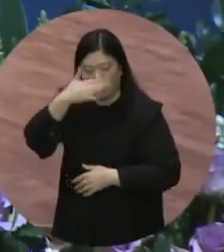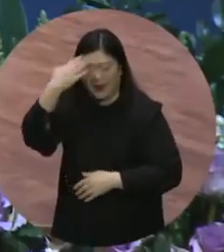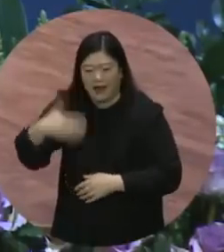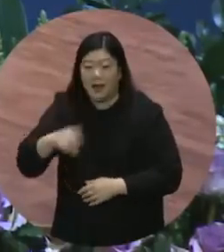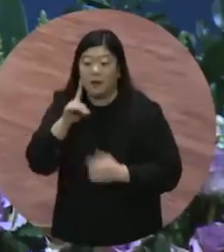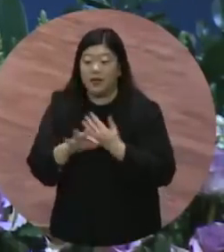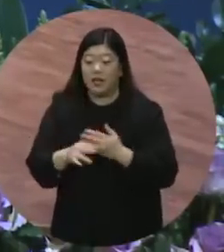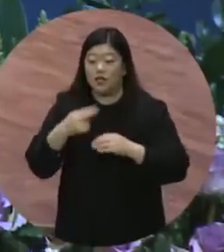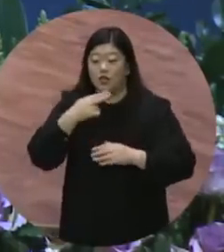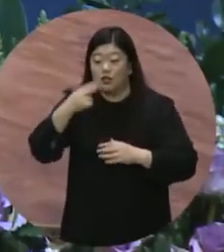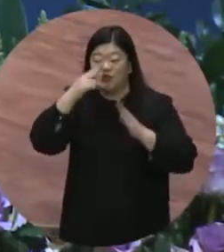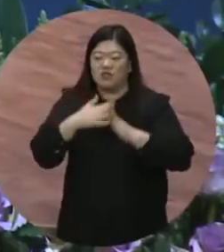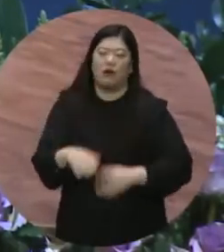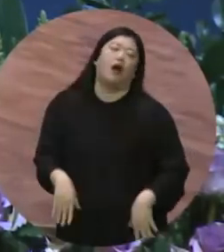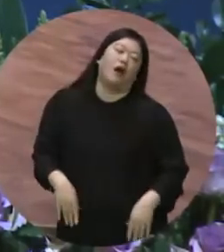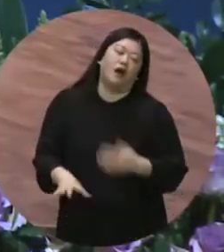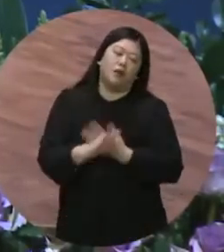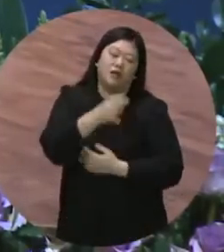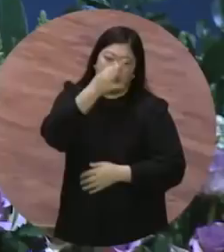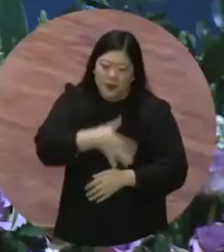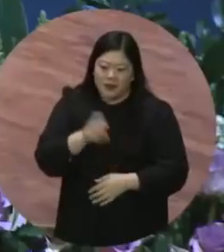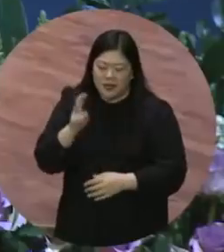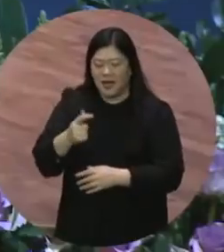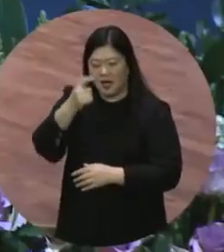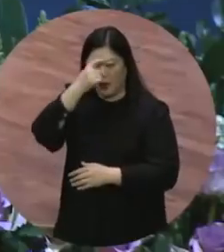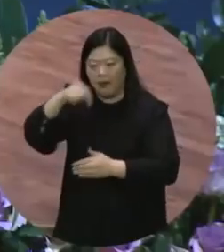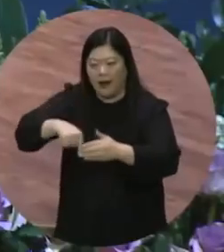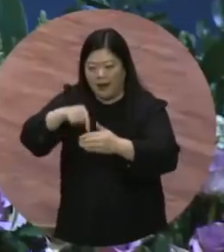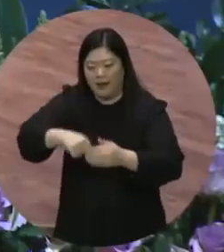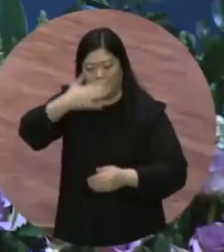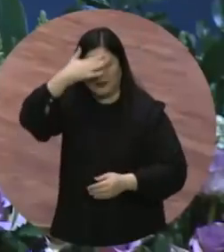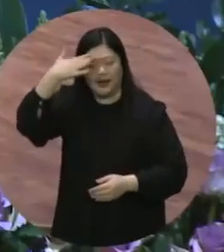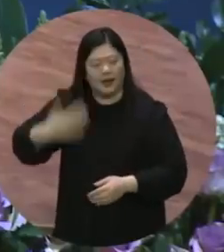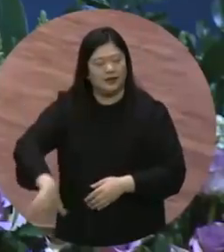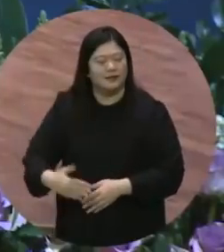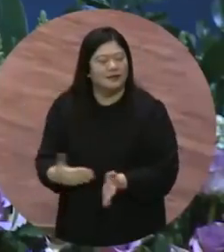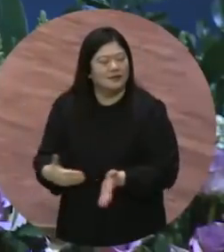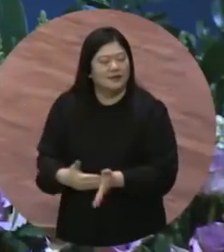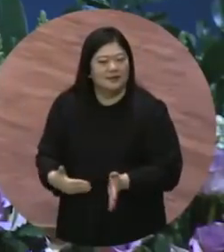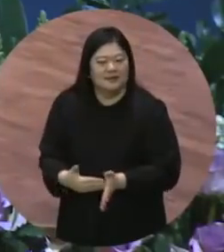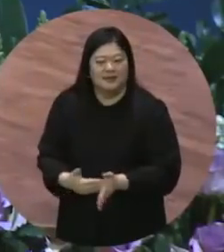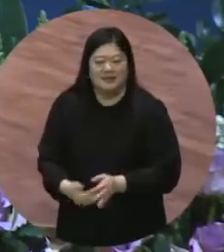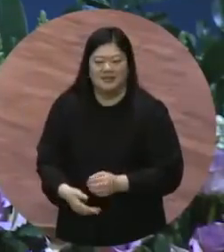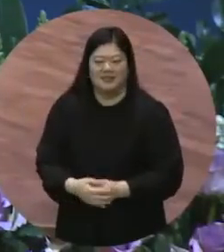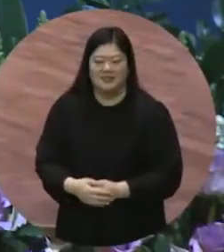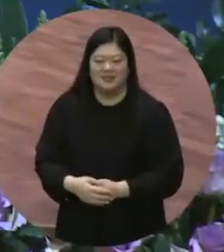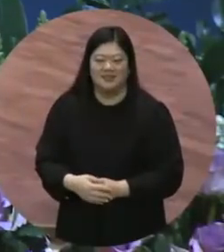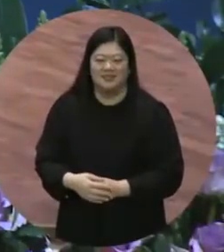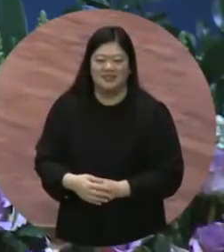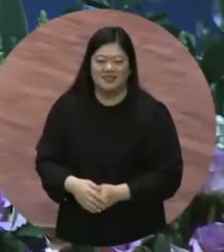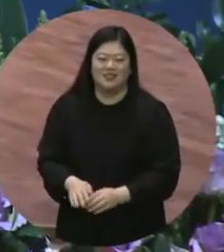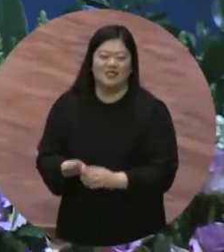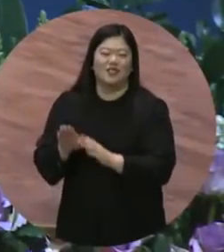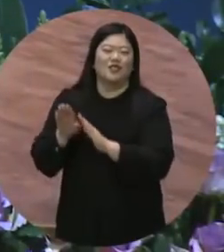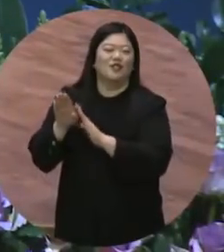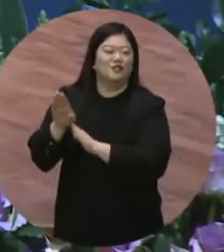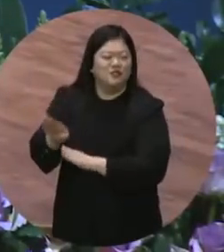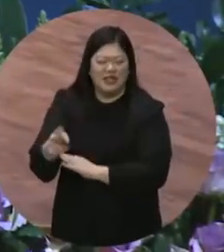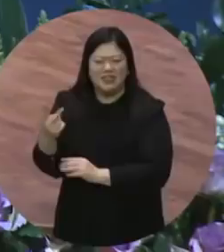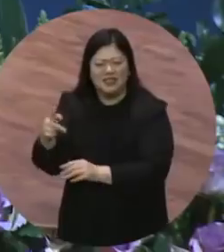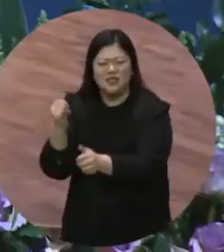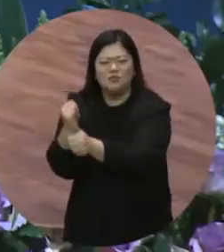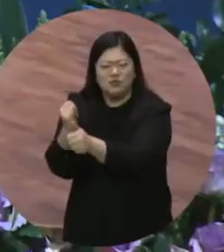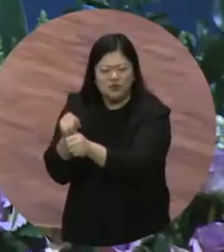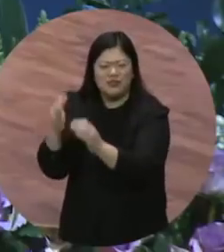어떻겠냐. 감사하게 교회에서 자. 언젠가는 깨어날 줄 믿습니다. 그래서 제가 신방을 하면 느낀 게 뭐냐면